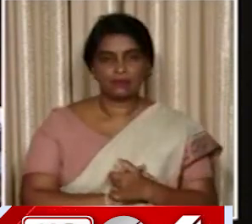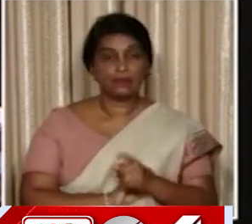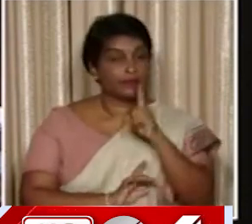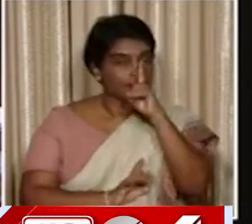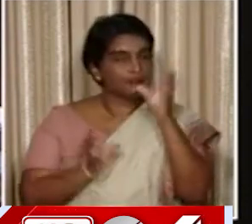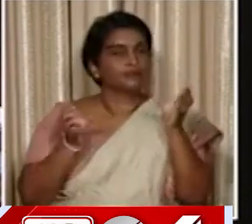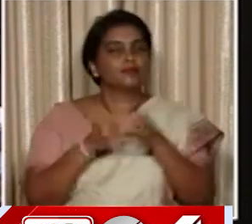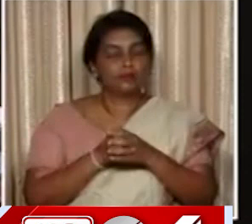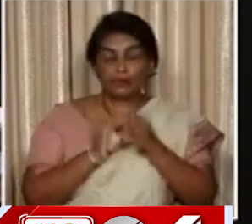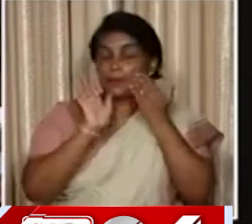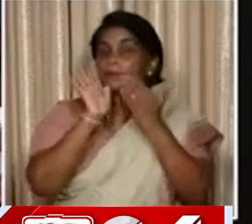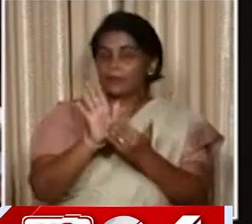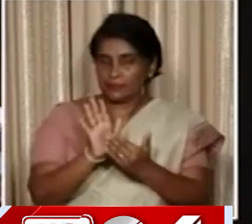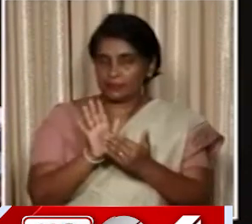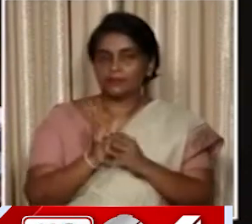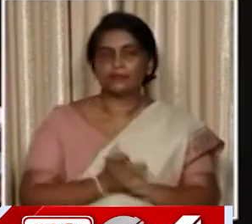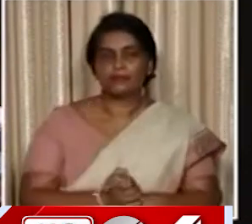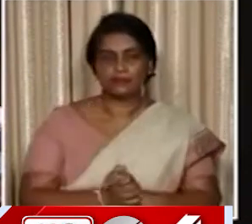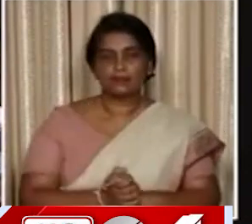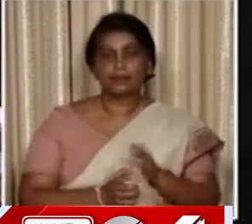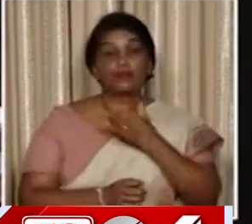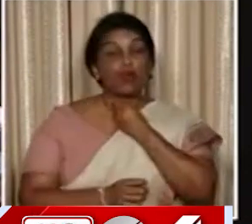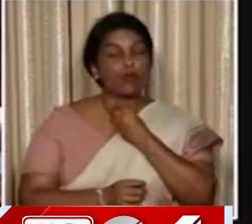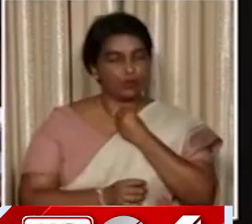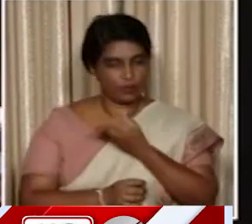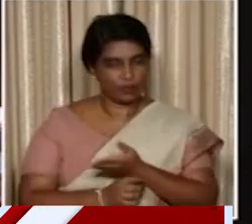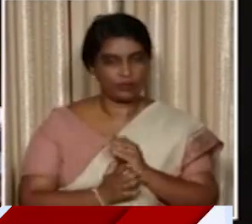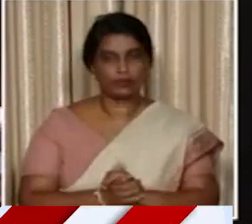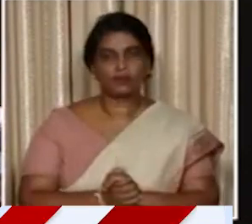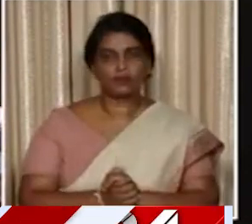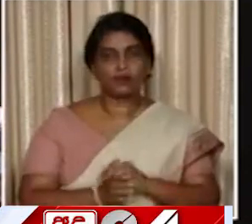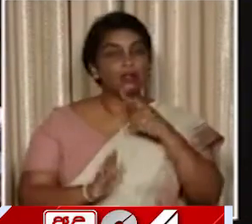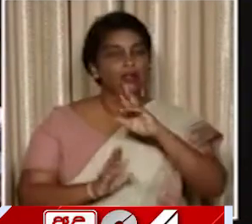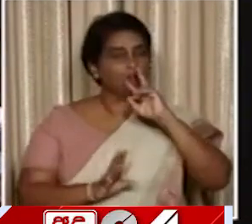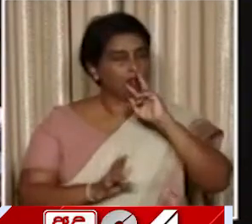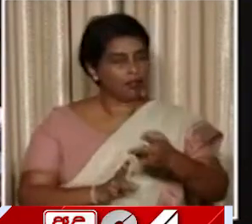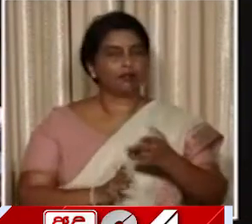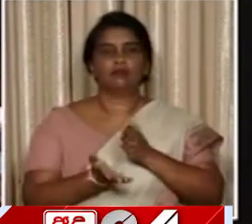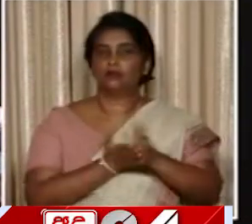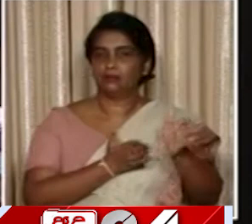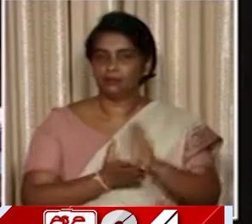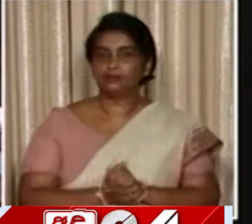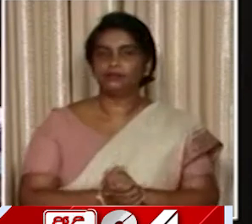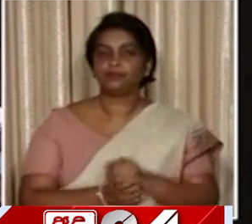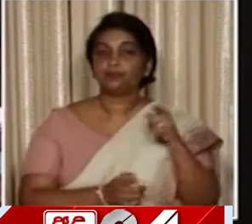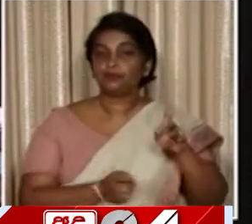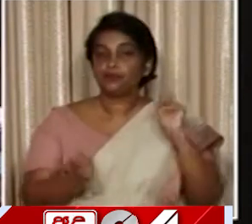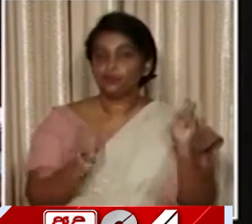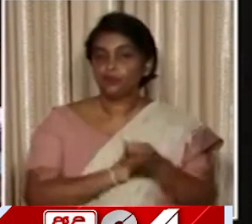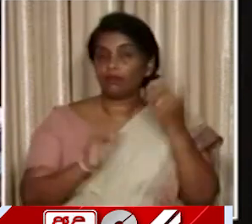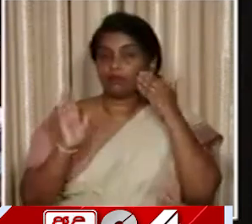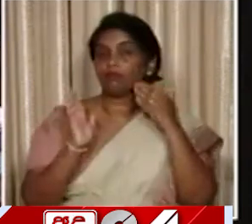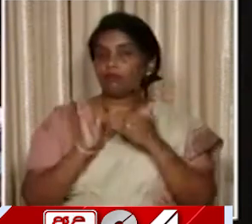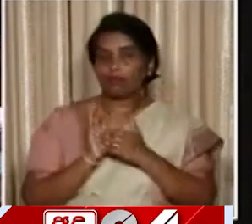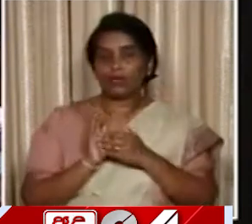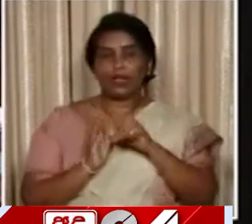Ekat itu ella penand. Me boru, me rabatin. Mee cricket kriida kiyanne